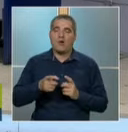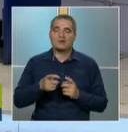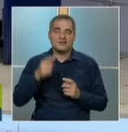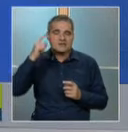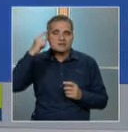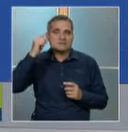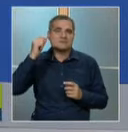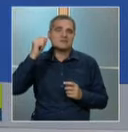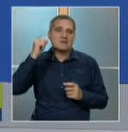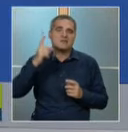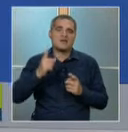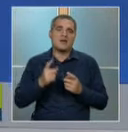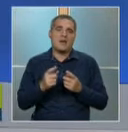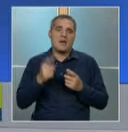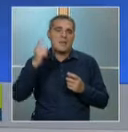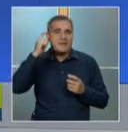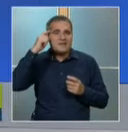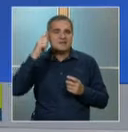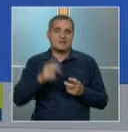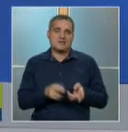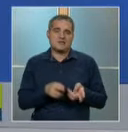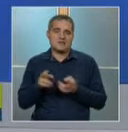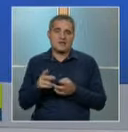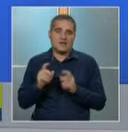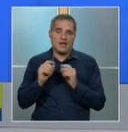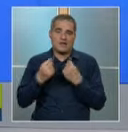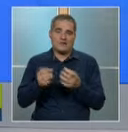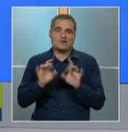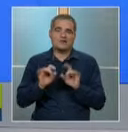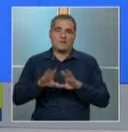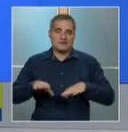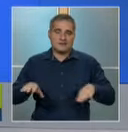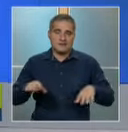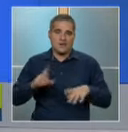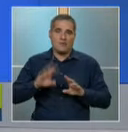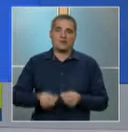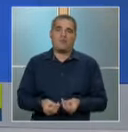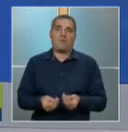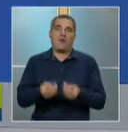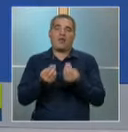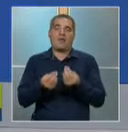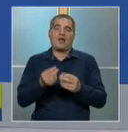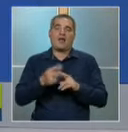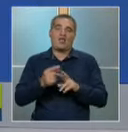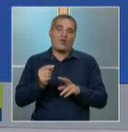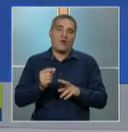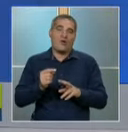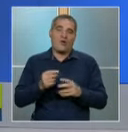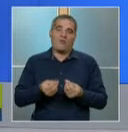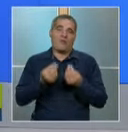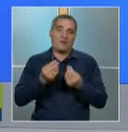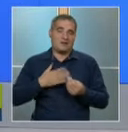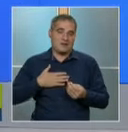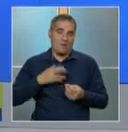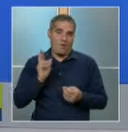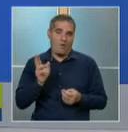измести рационалното мислене, т.е. как да им даваш информация на децата. Може да се подобри много по-добре, но бих казал, че е по-добре да